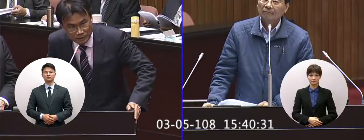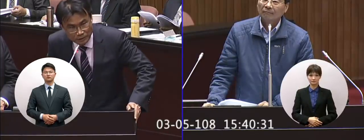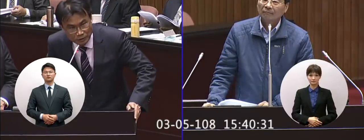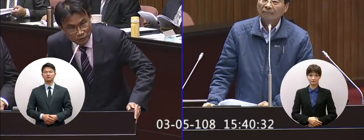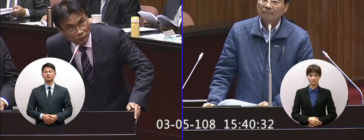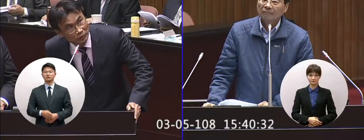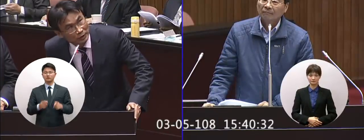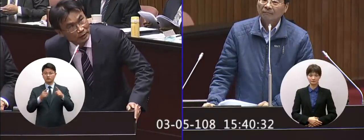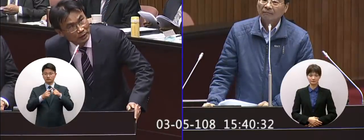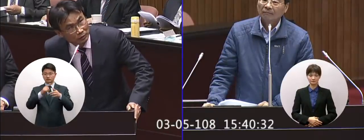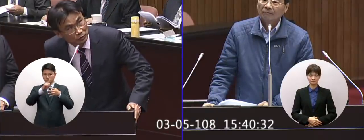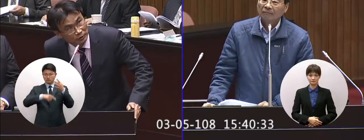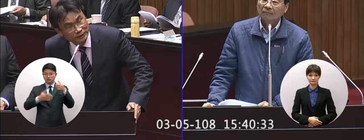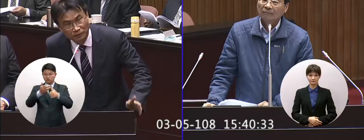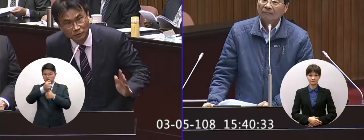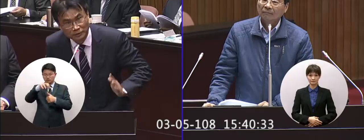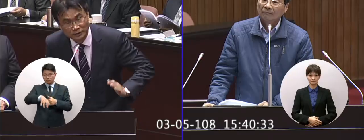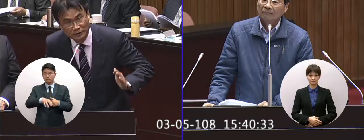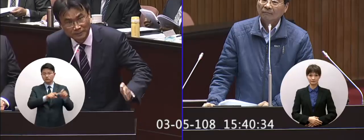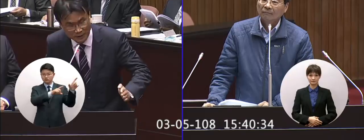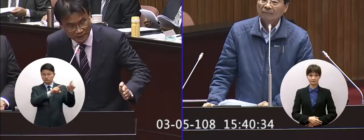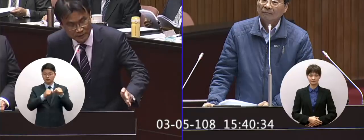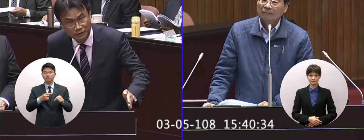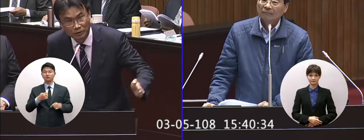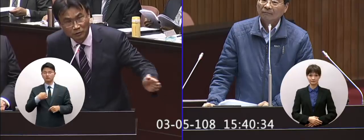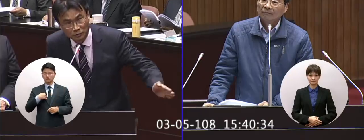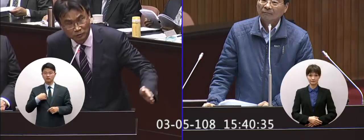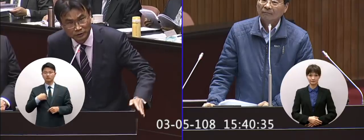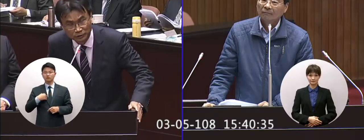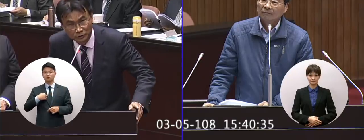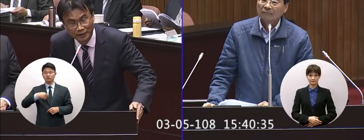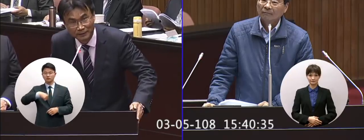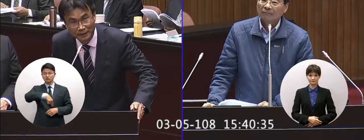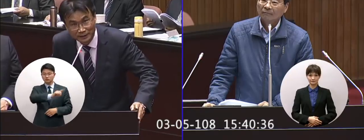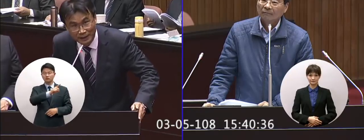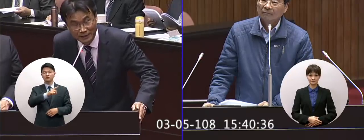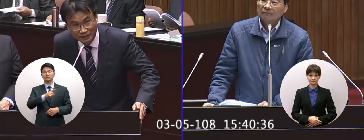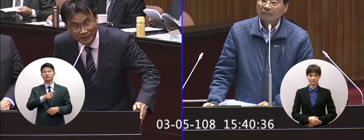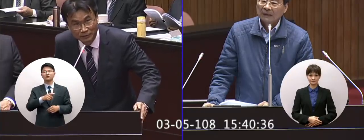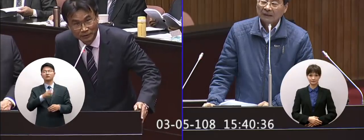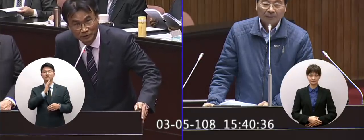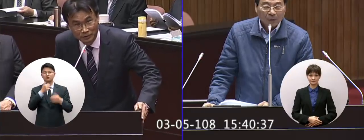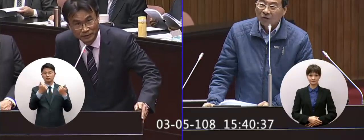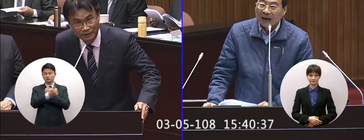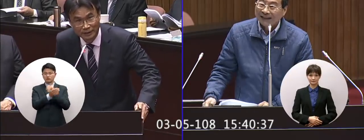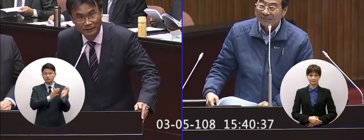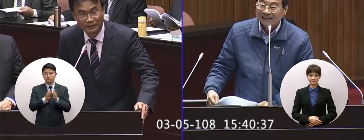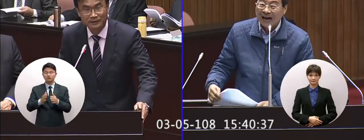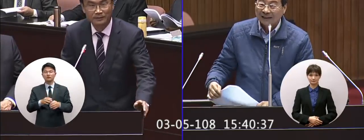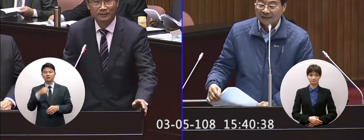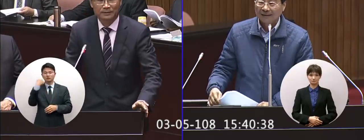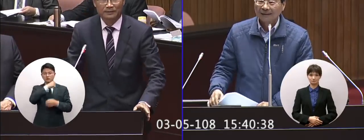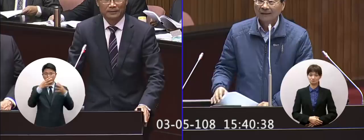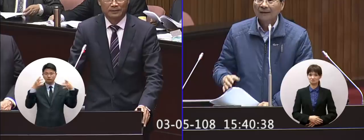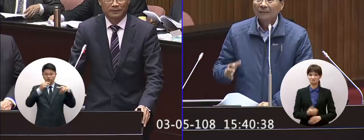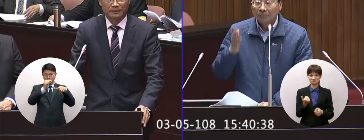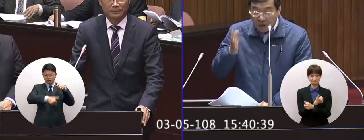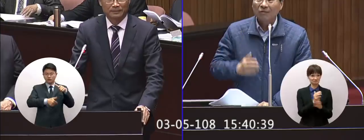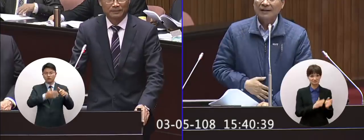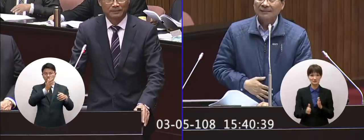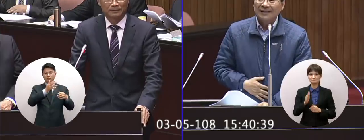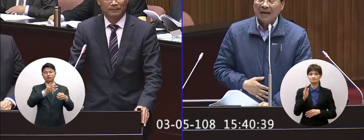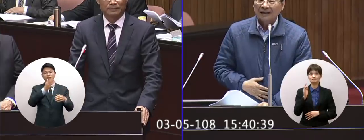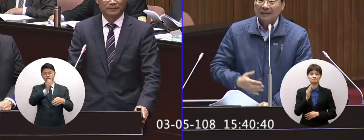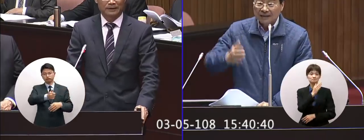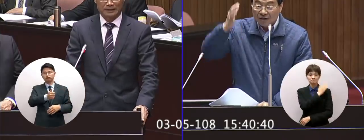按照人事总处告诉我是，我这边是公文，我是去那边代理台会的董事 长。不管你有没有代理，